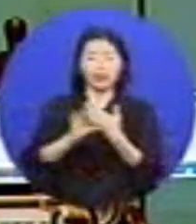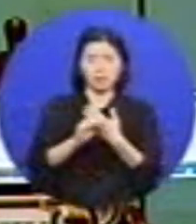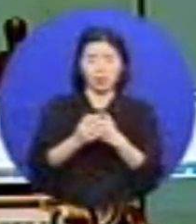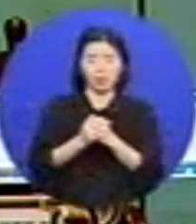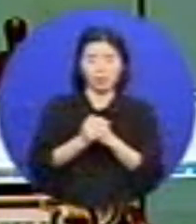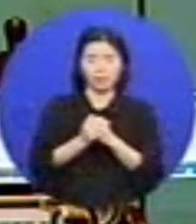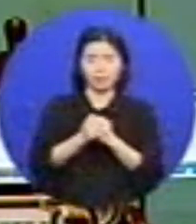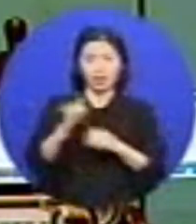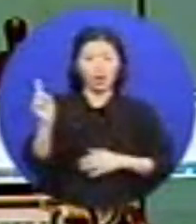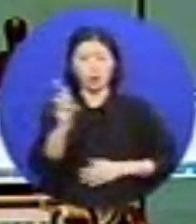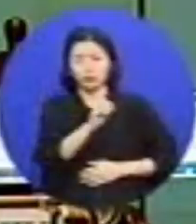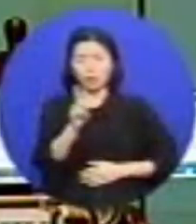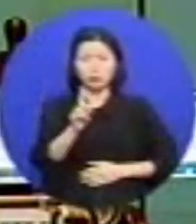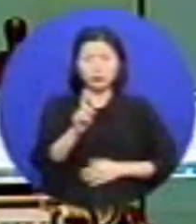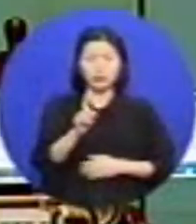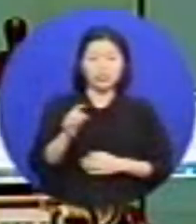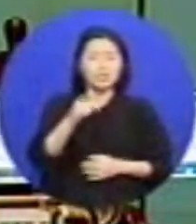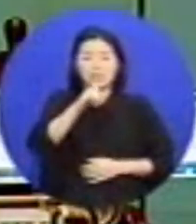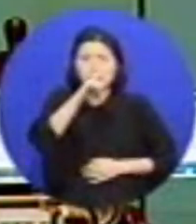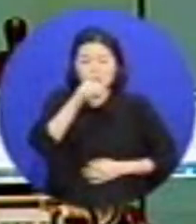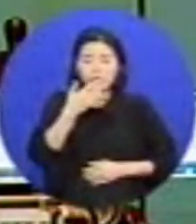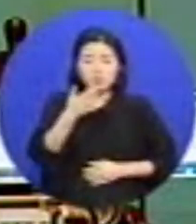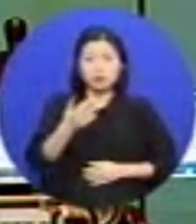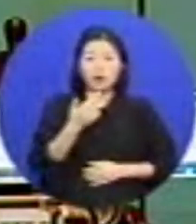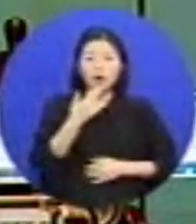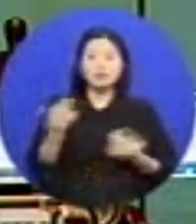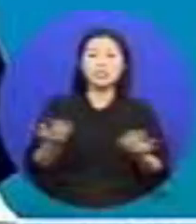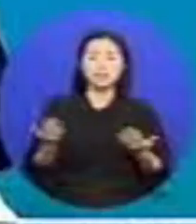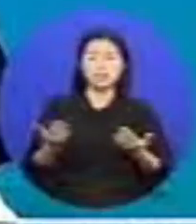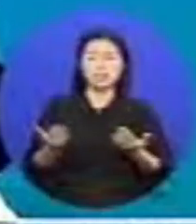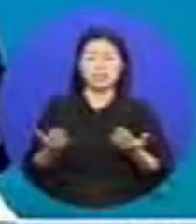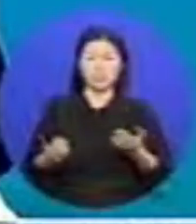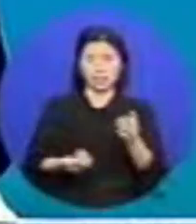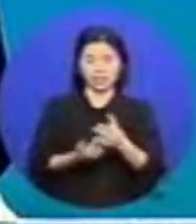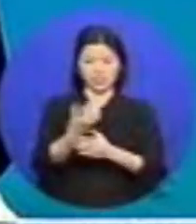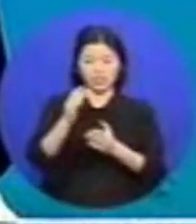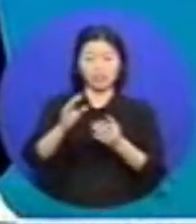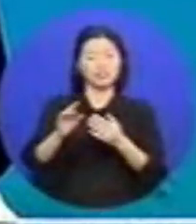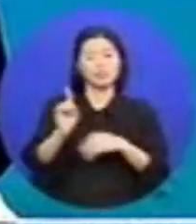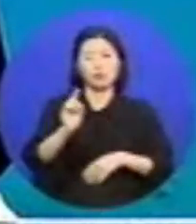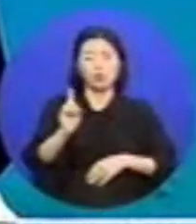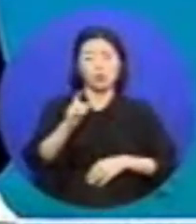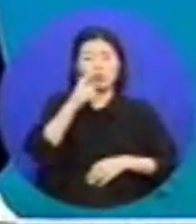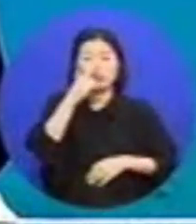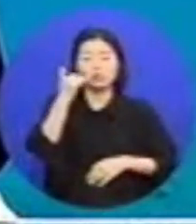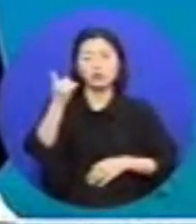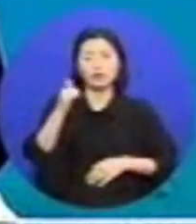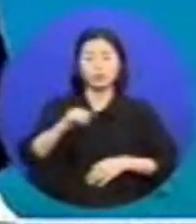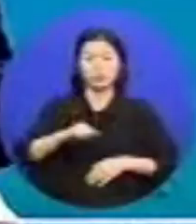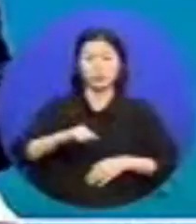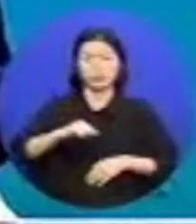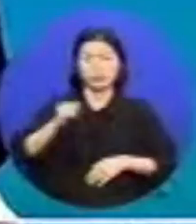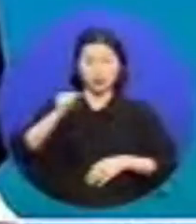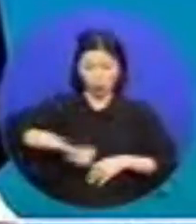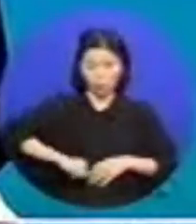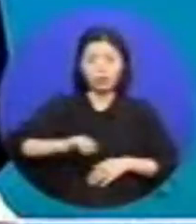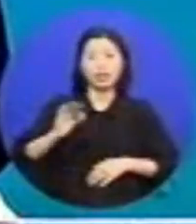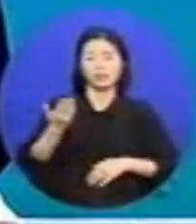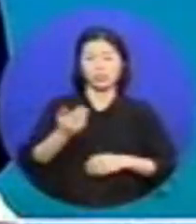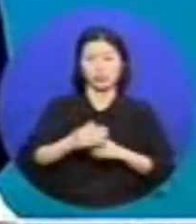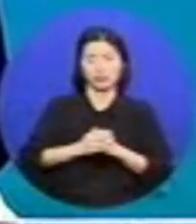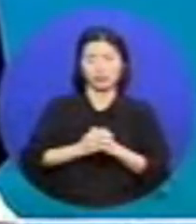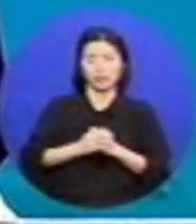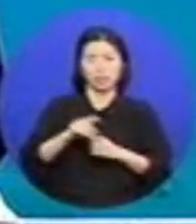도무지 있을 수 없는 일이 벌어지는 일이 바로 자녀들이 부모를 거역하는 겁니다. 이런 일이 왜